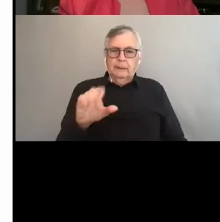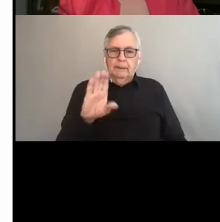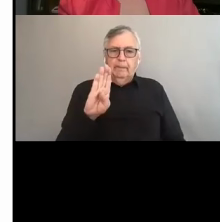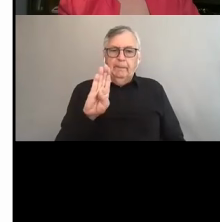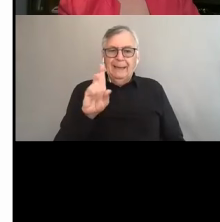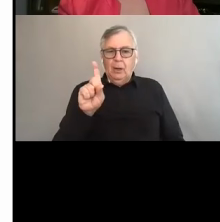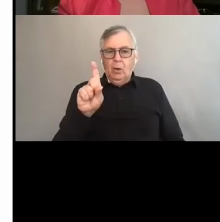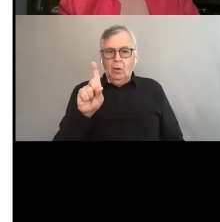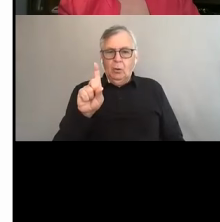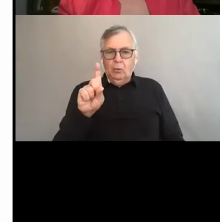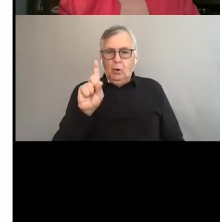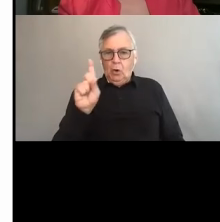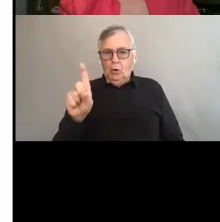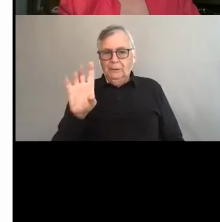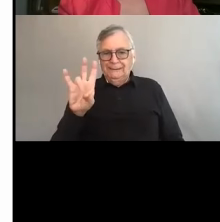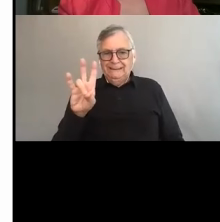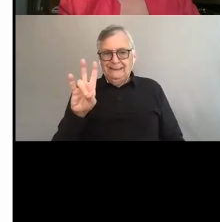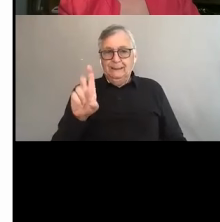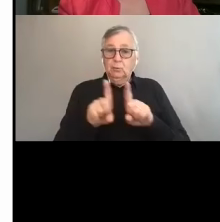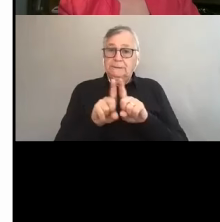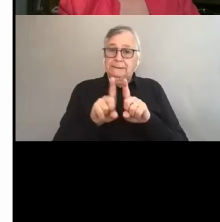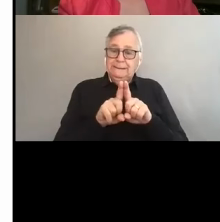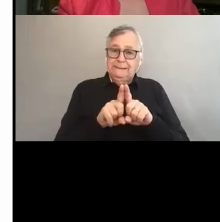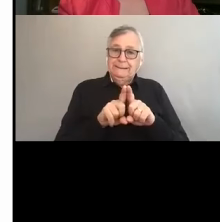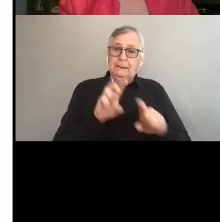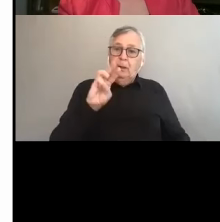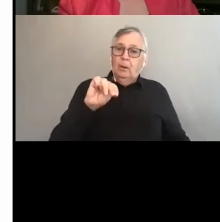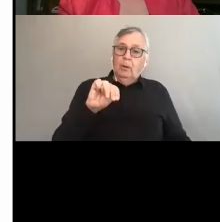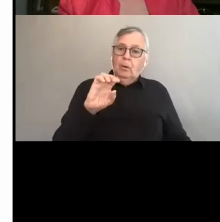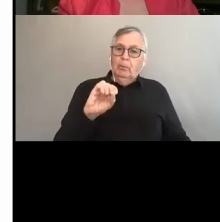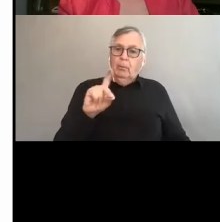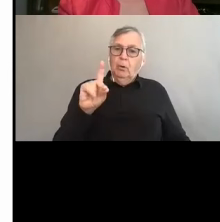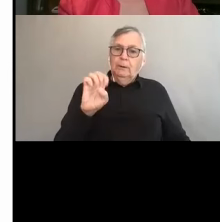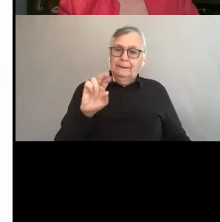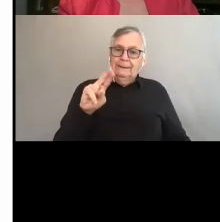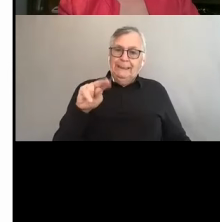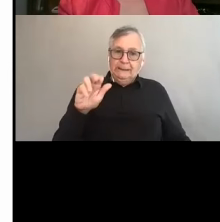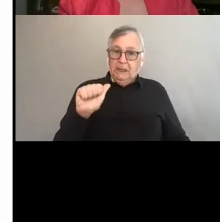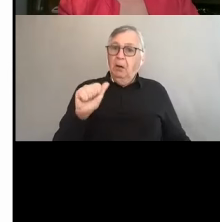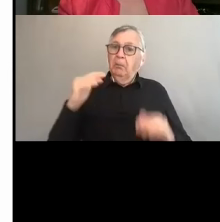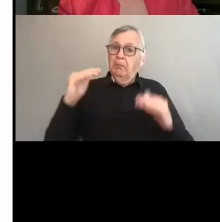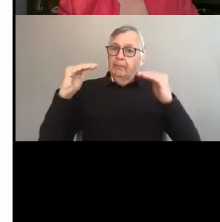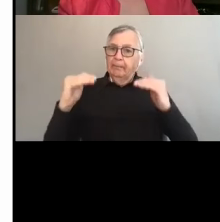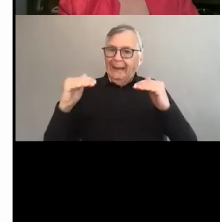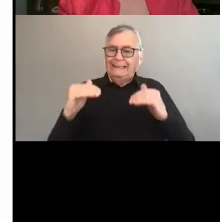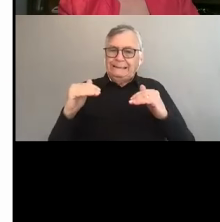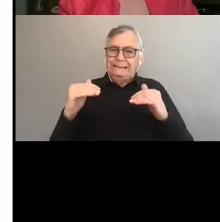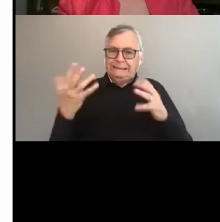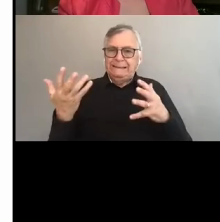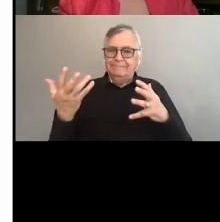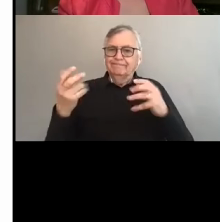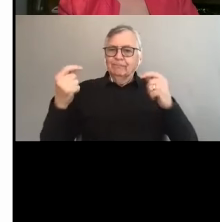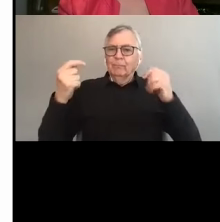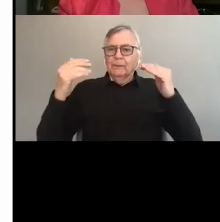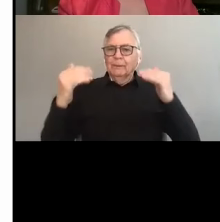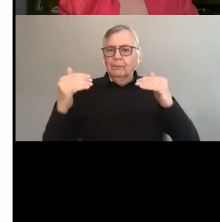B117. Les mêmes études ont été faites avec Moderna et on voit aussi une baisse de l'affinité. Donc, ça prend un